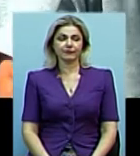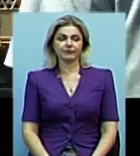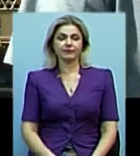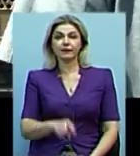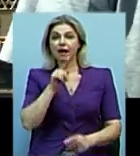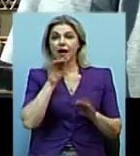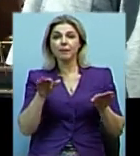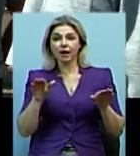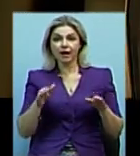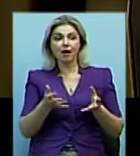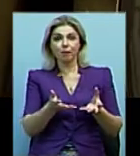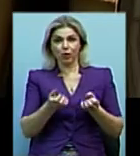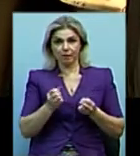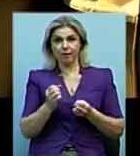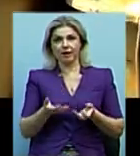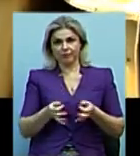Лелек дістають з ящиків.